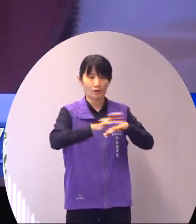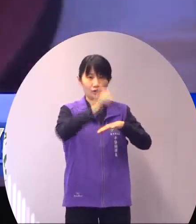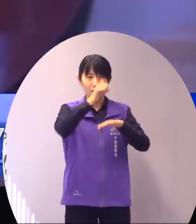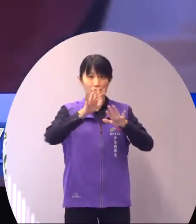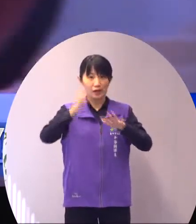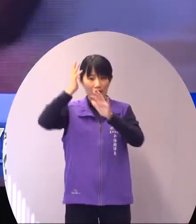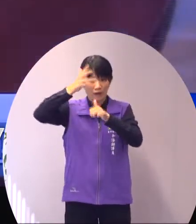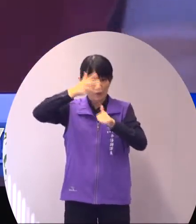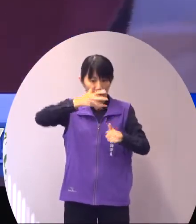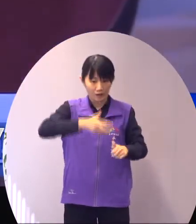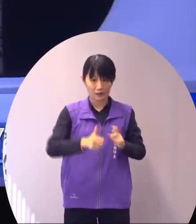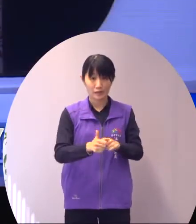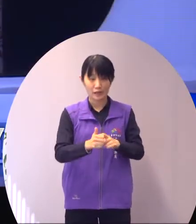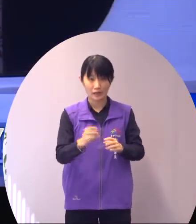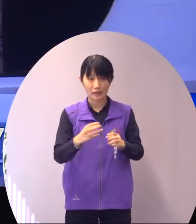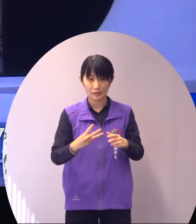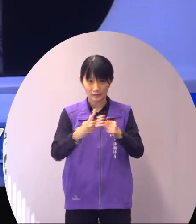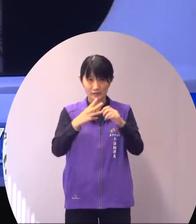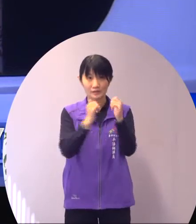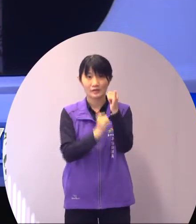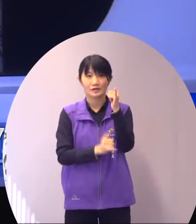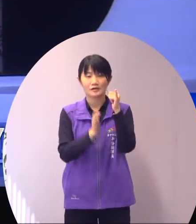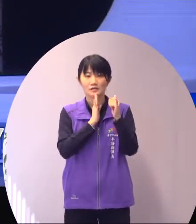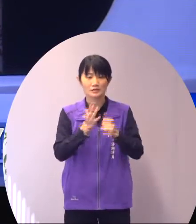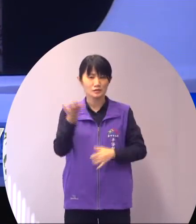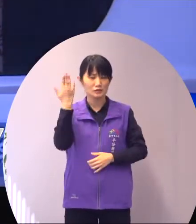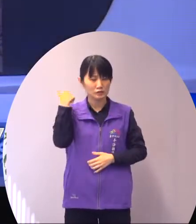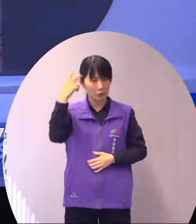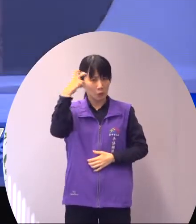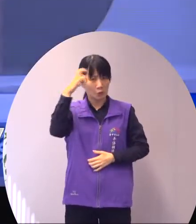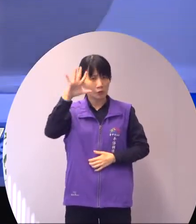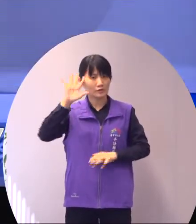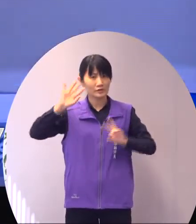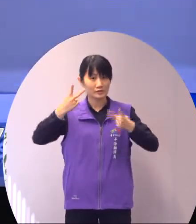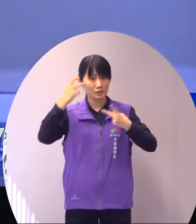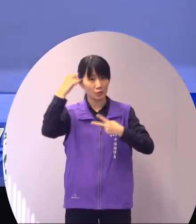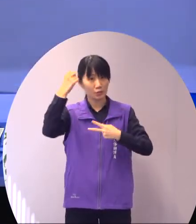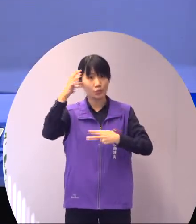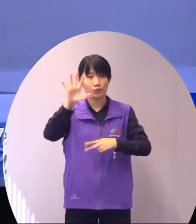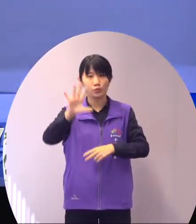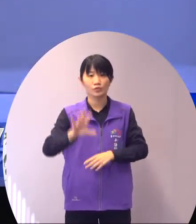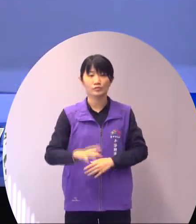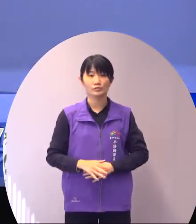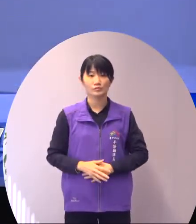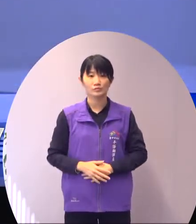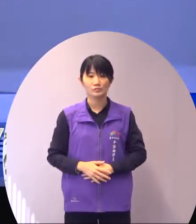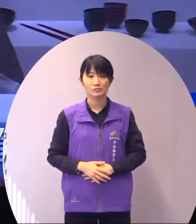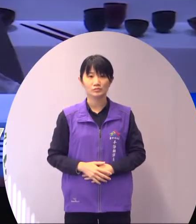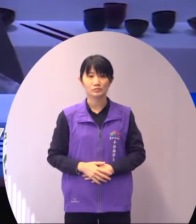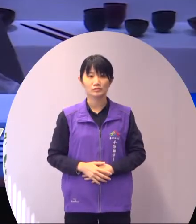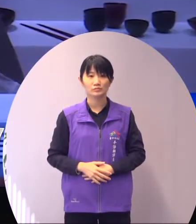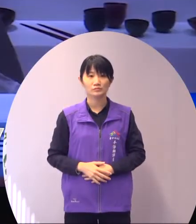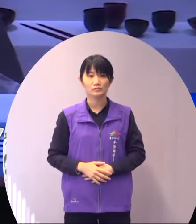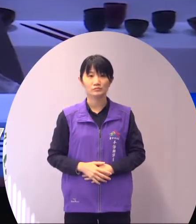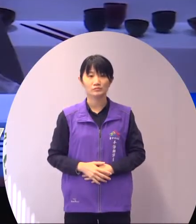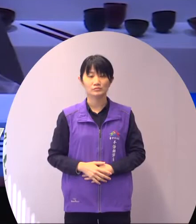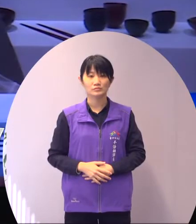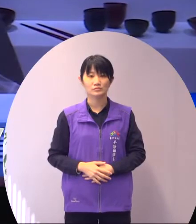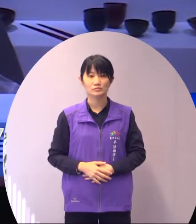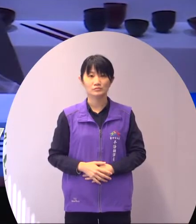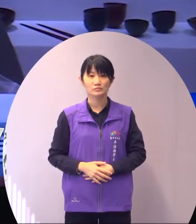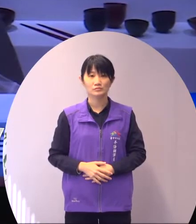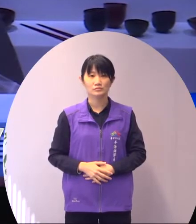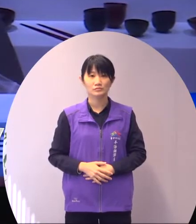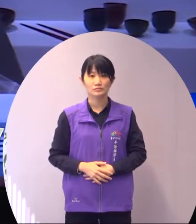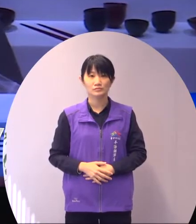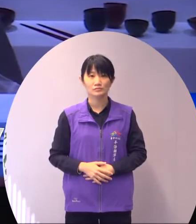不变的坚持，也有创新的思维。 就是我们使用的都是天然漆当做我们主要创作的媒材，我父亲他比较着重在